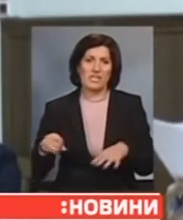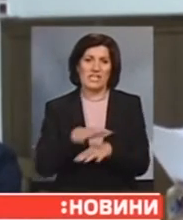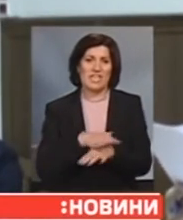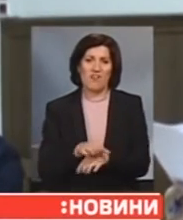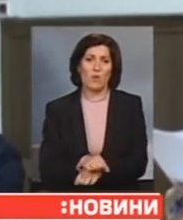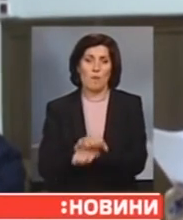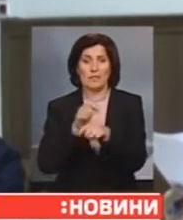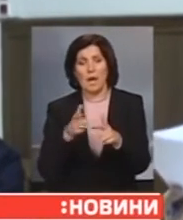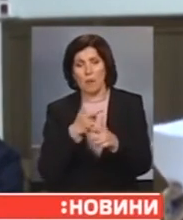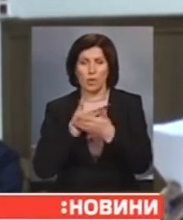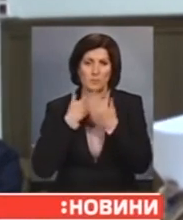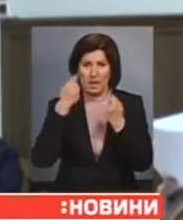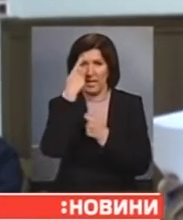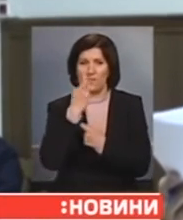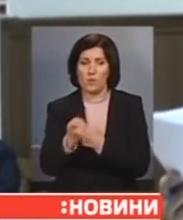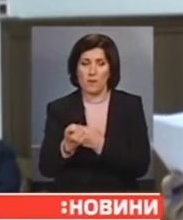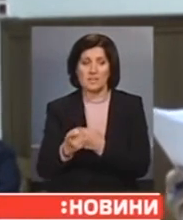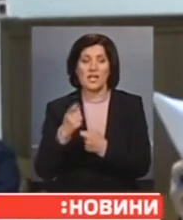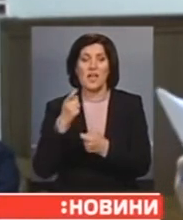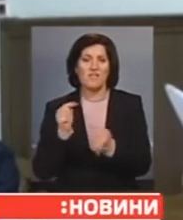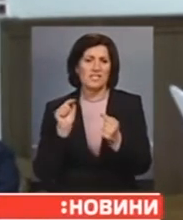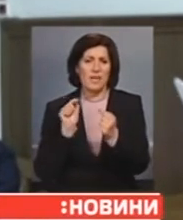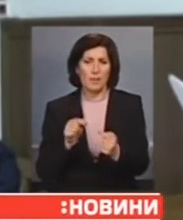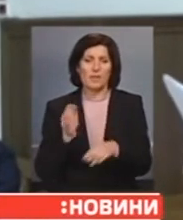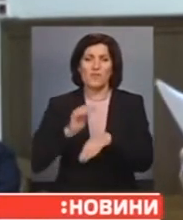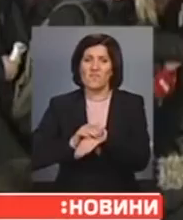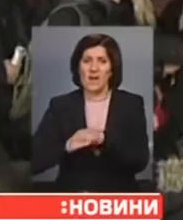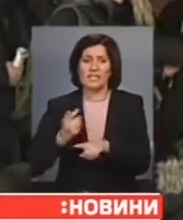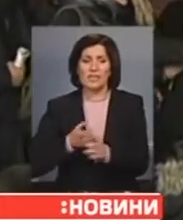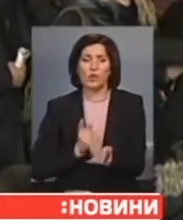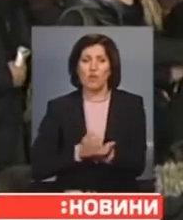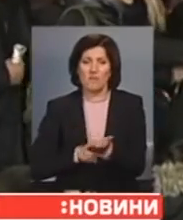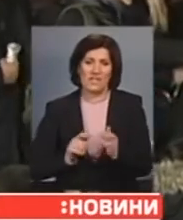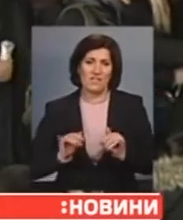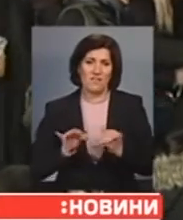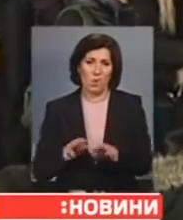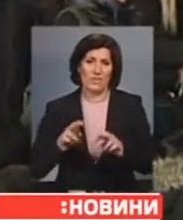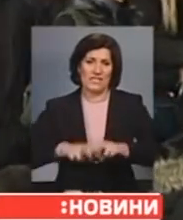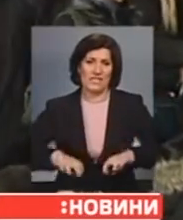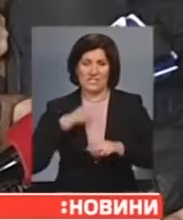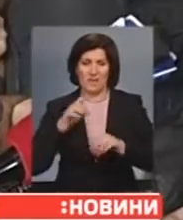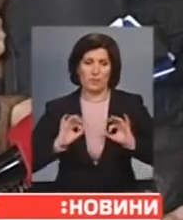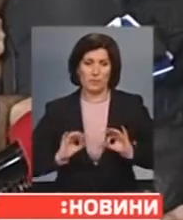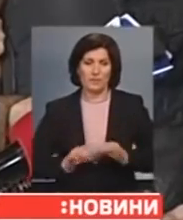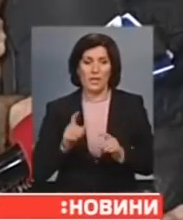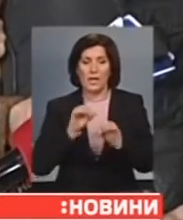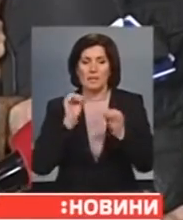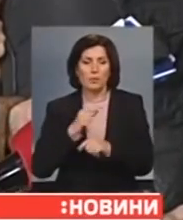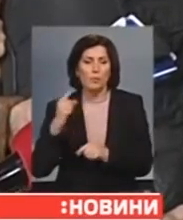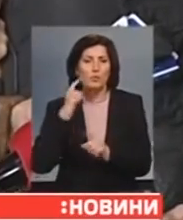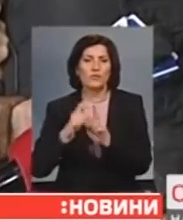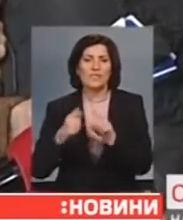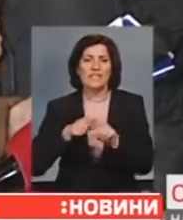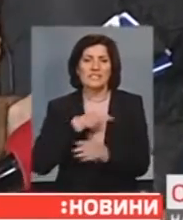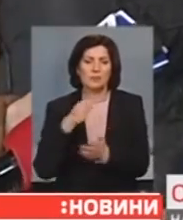Євромайдані або не має інформації. Він заперечив навіть ті факти, які доведені в ході слідства, каже прокурор. І неможливість почути відповідь